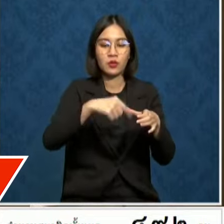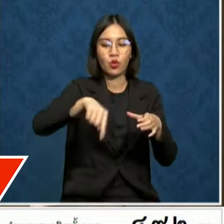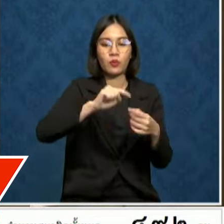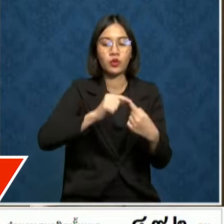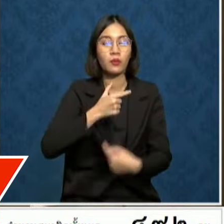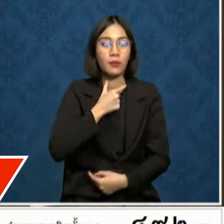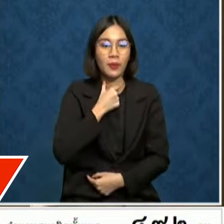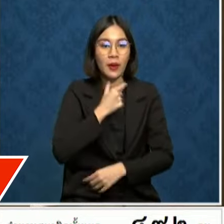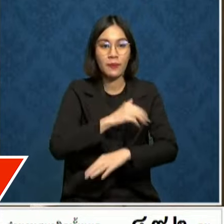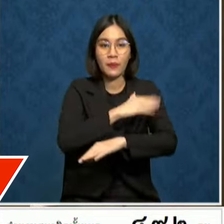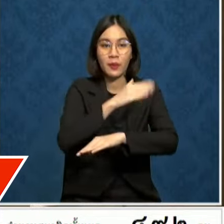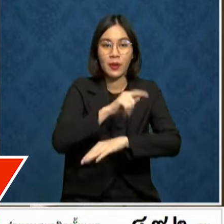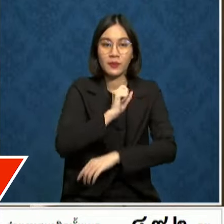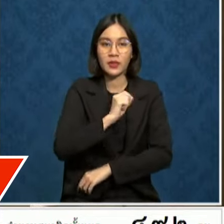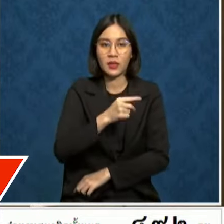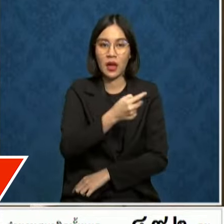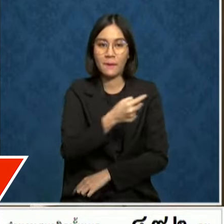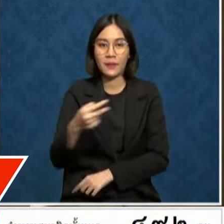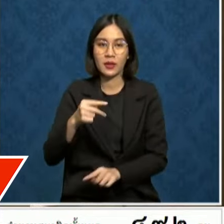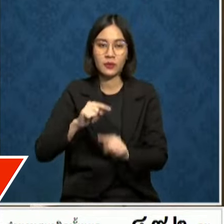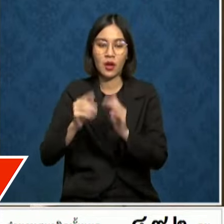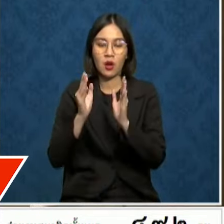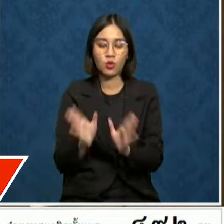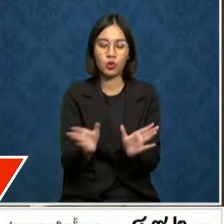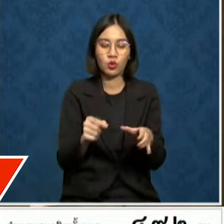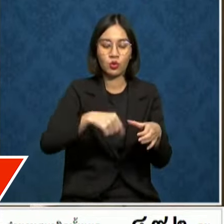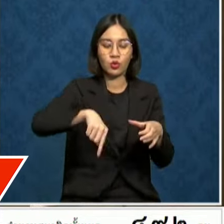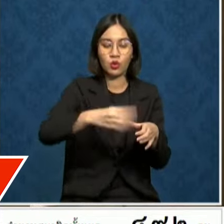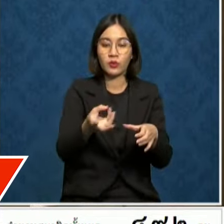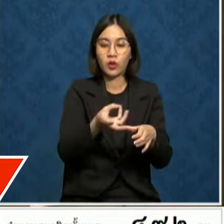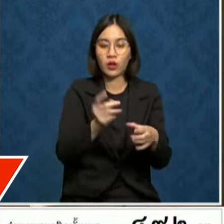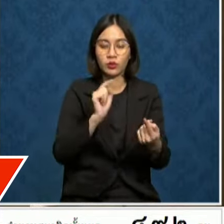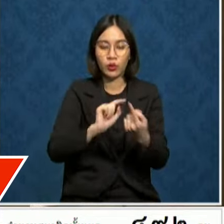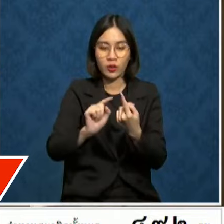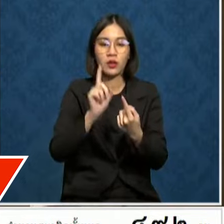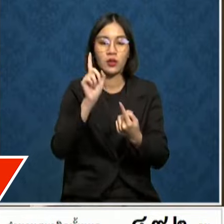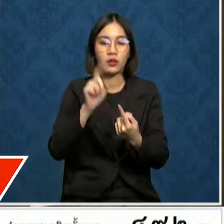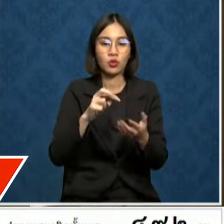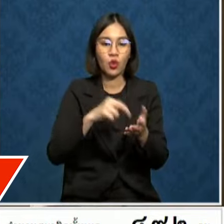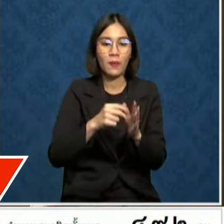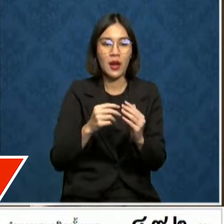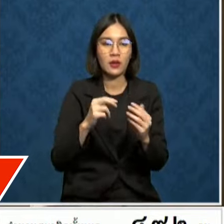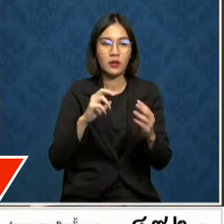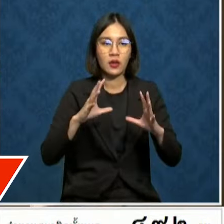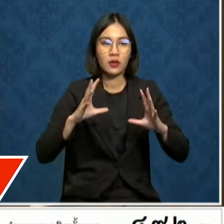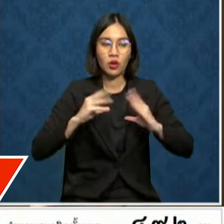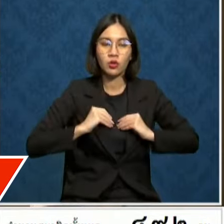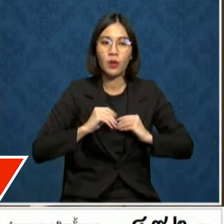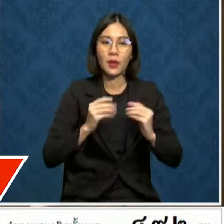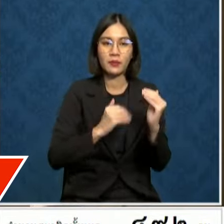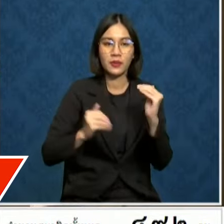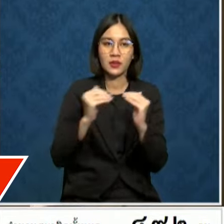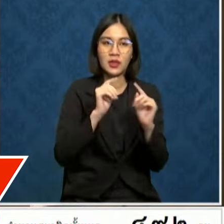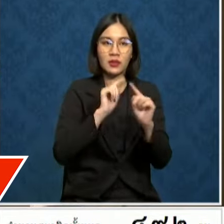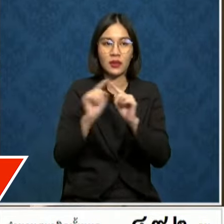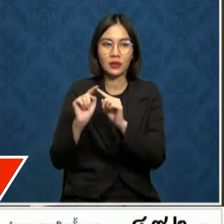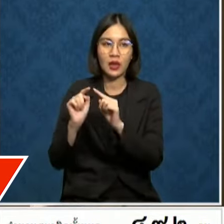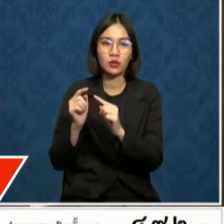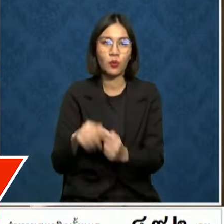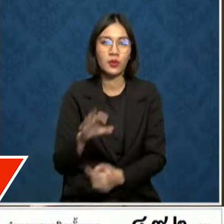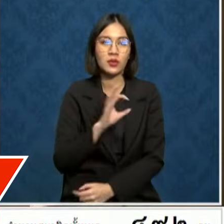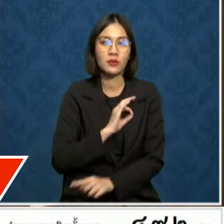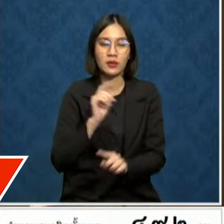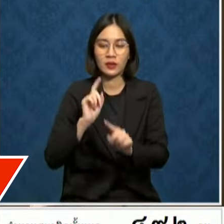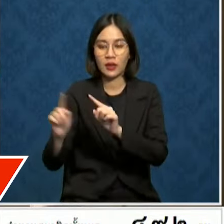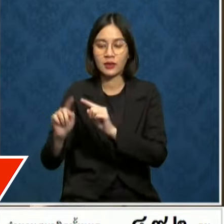ชาติพันธ์ศาสนาหรือภาษาเป็นบุคคลที่ชนกลุ่มน้อยดังกล่าวจะต้องไม่ถูกปฏิเสธสิทธิในชุมชนร่วมกับสมาชิกคน